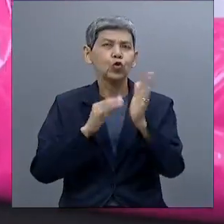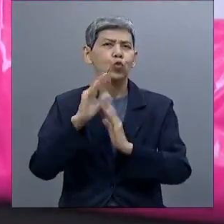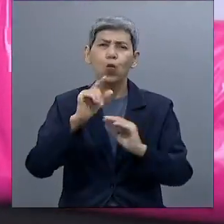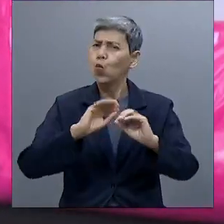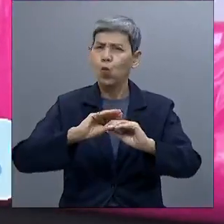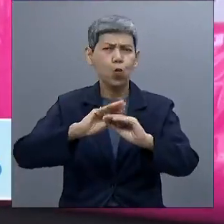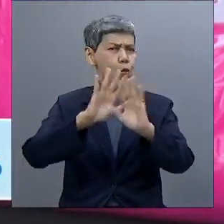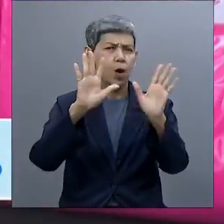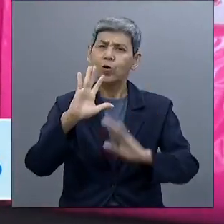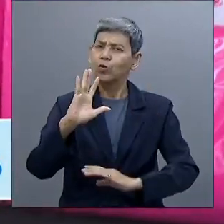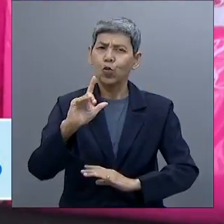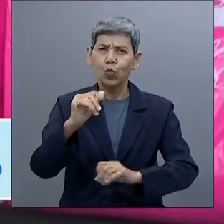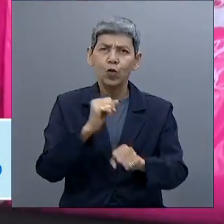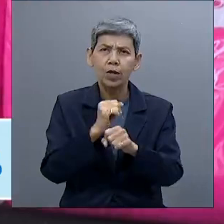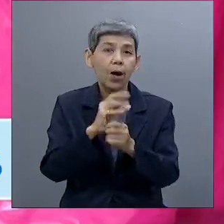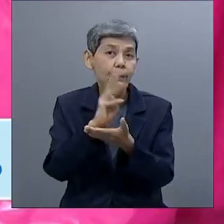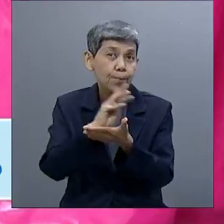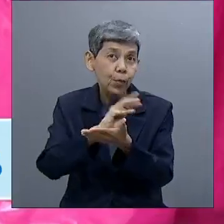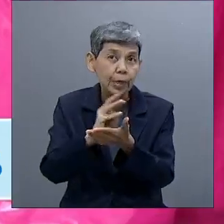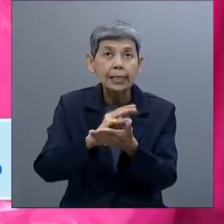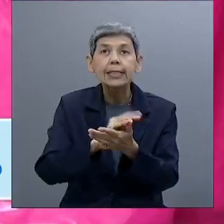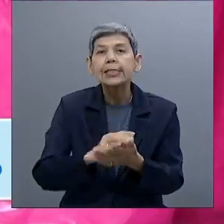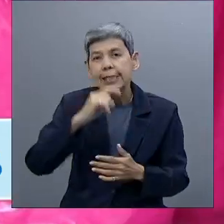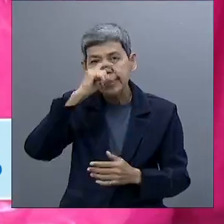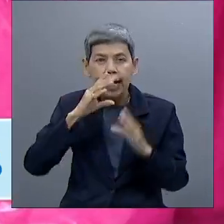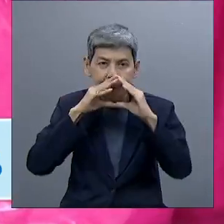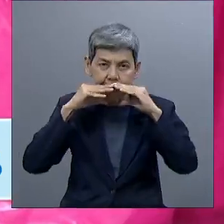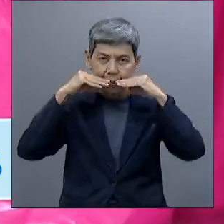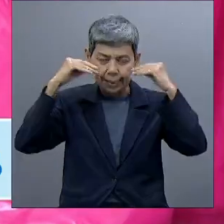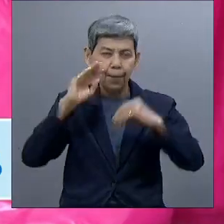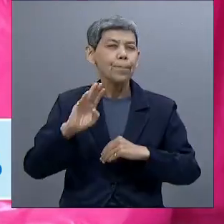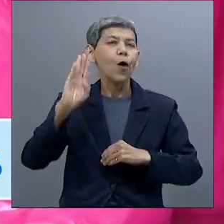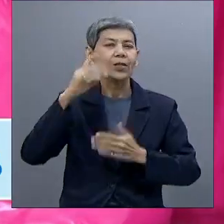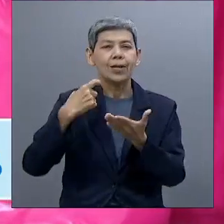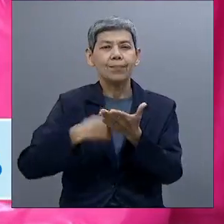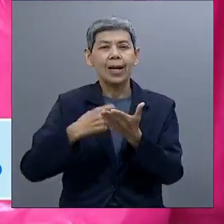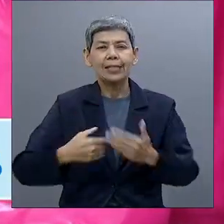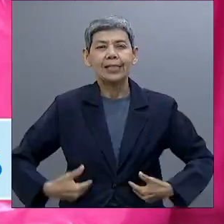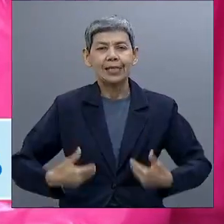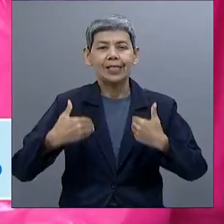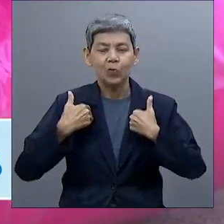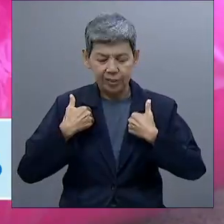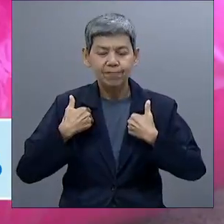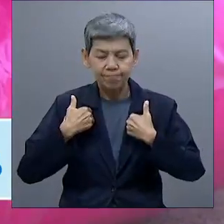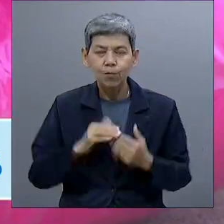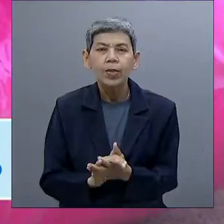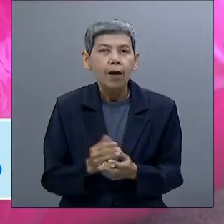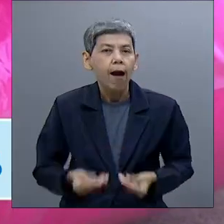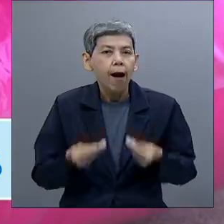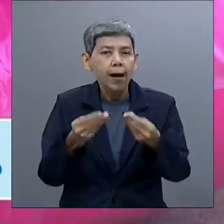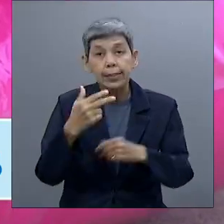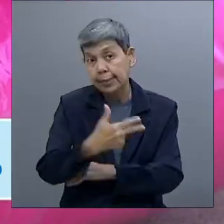ดใสเลยนะคะที่มูลนิธิเมืองไทยยิ้มเป็นตัวแทนบริษัทเมืองไทยประกันชีวิตจำกัดมหาชนค่ะมอบให้กับไ